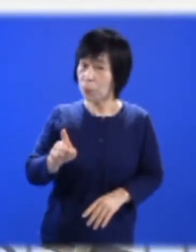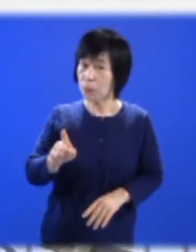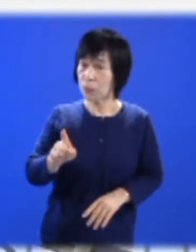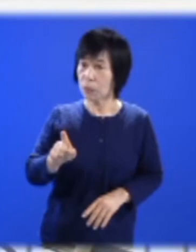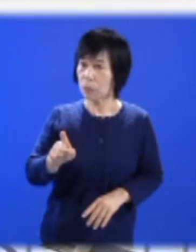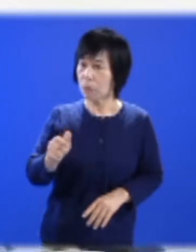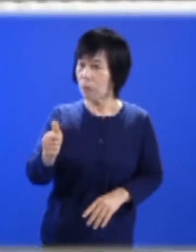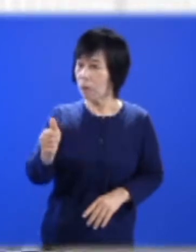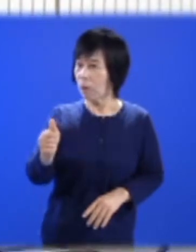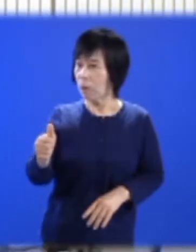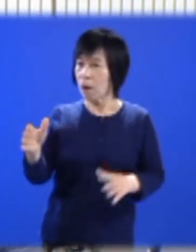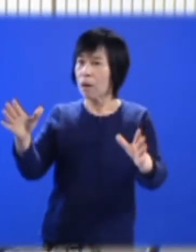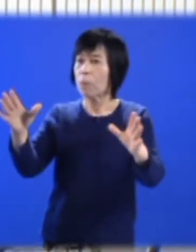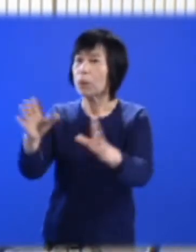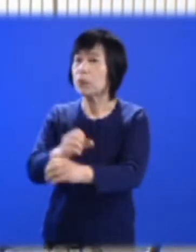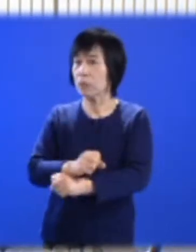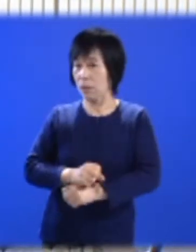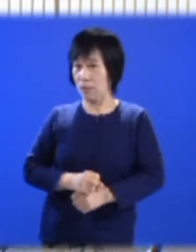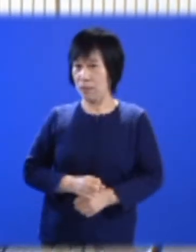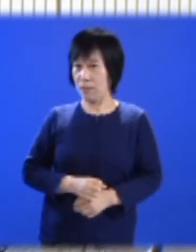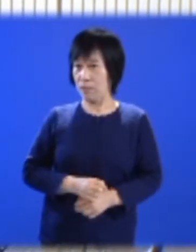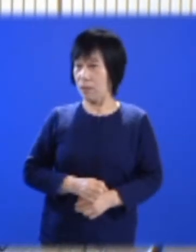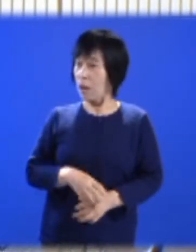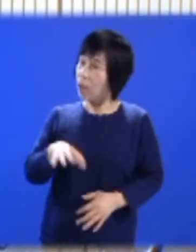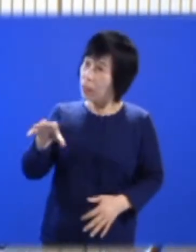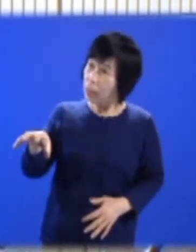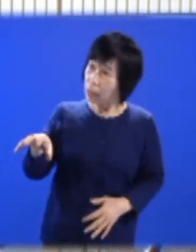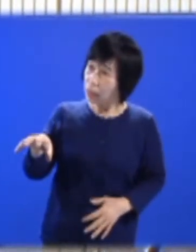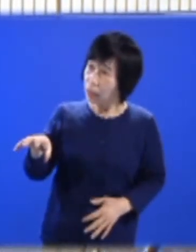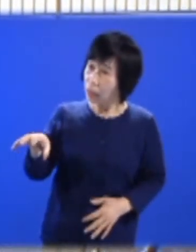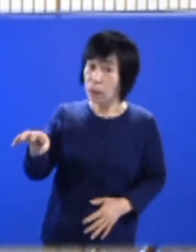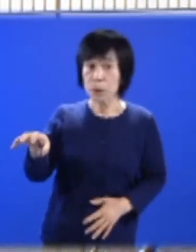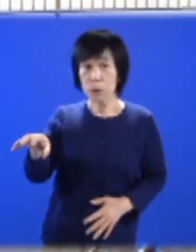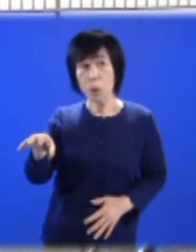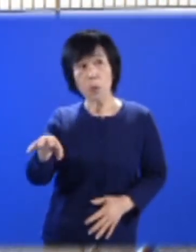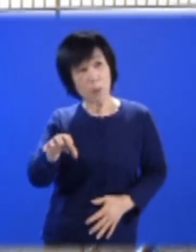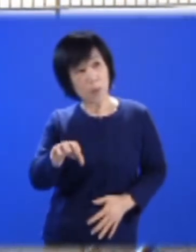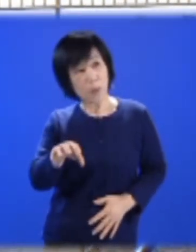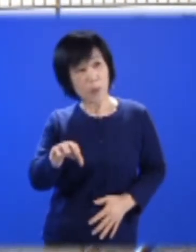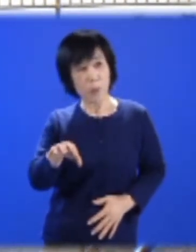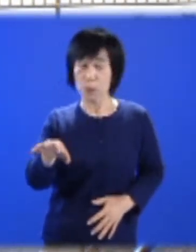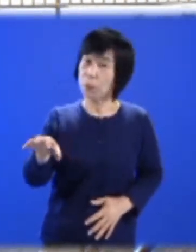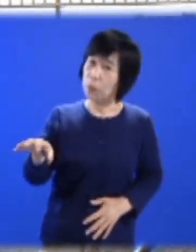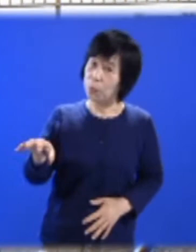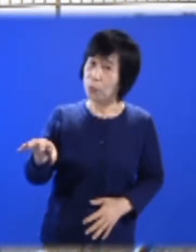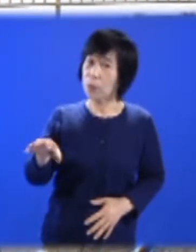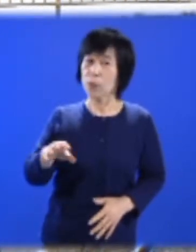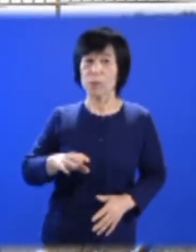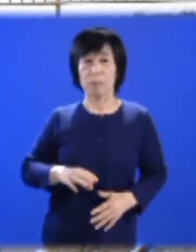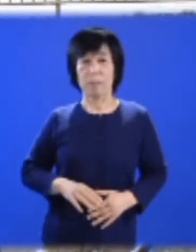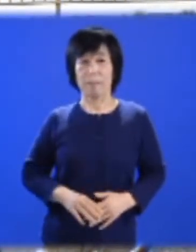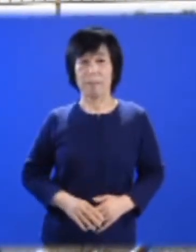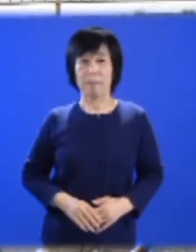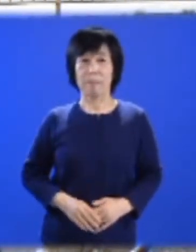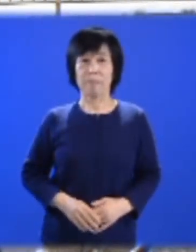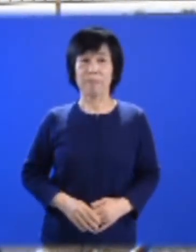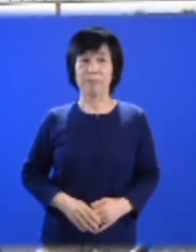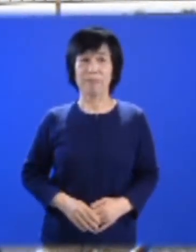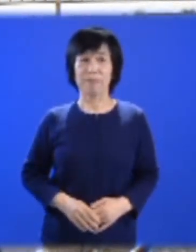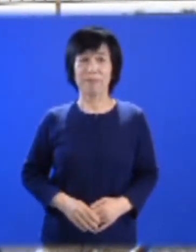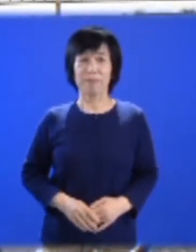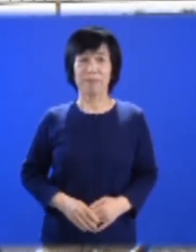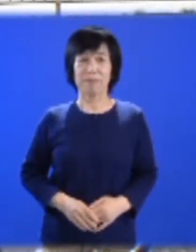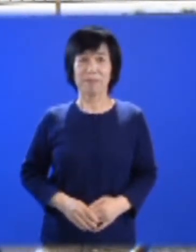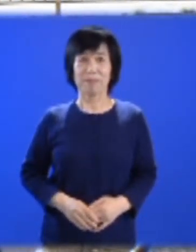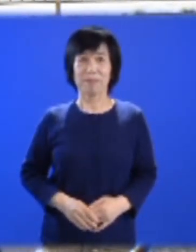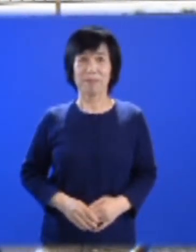小乳道くん。あれ、小乳道くんがいない。小乳道くんどこ行っちゃったの。